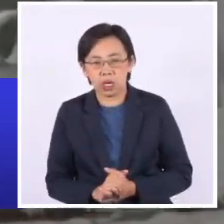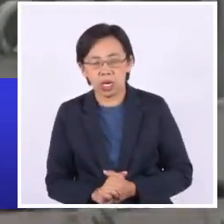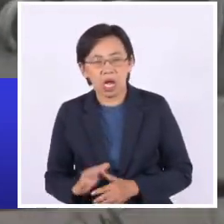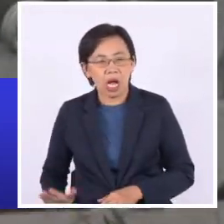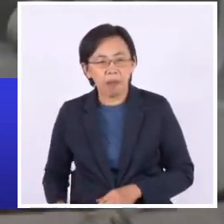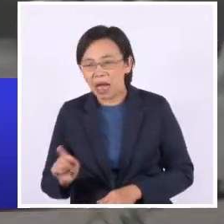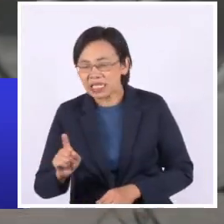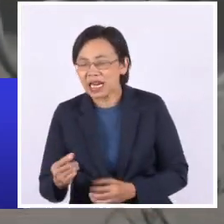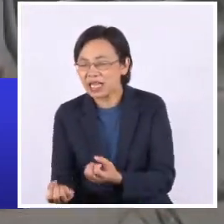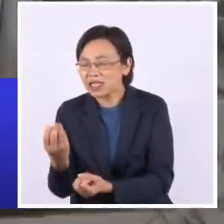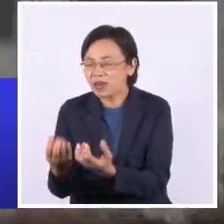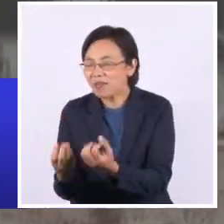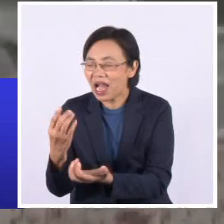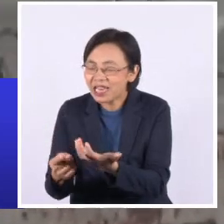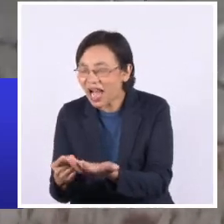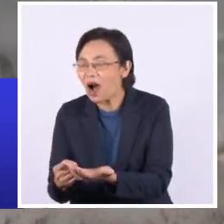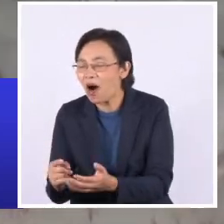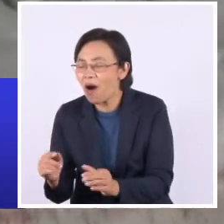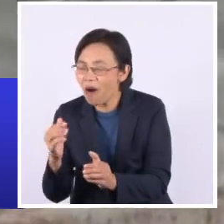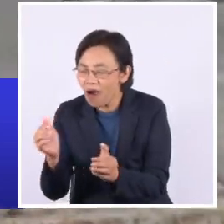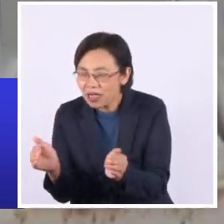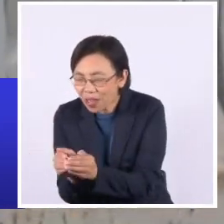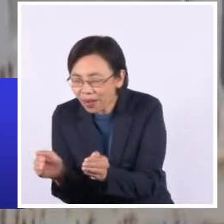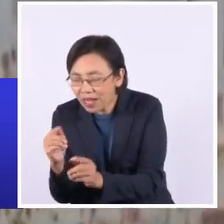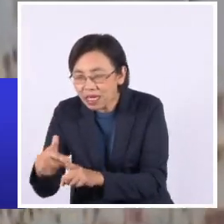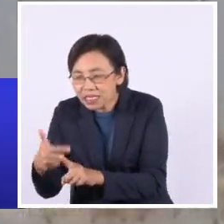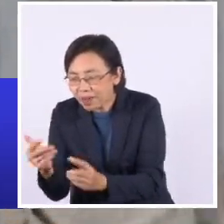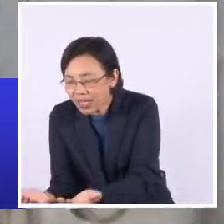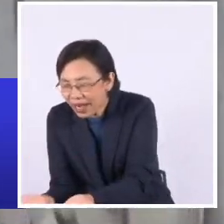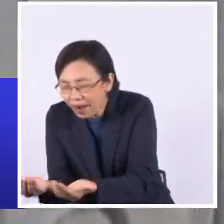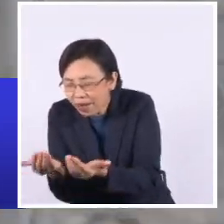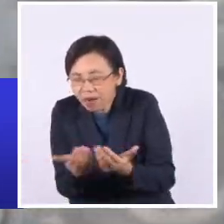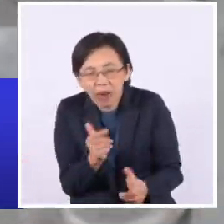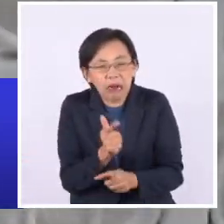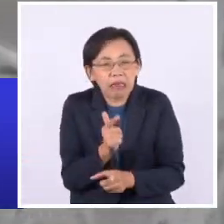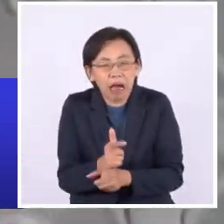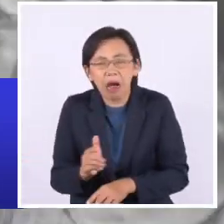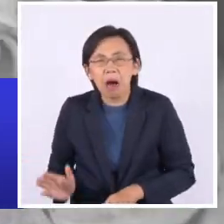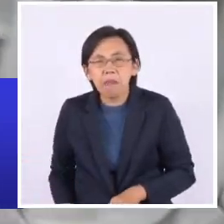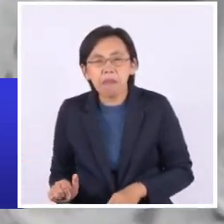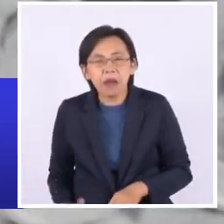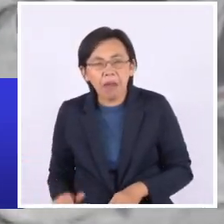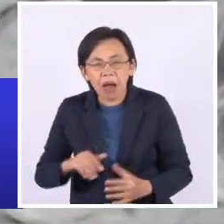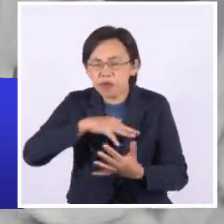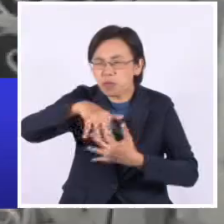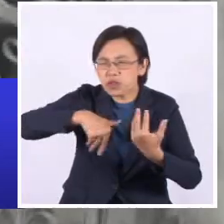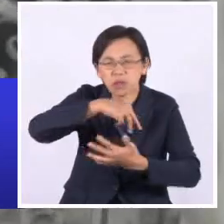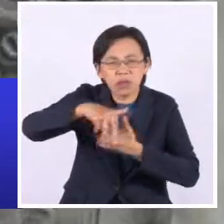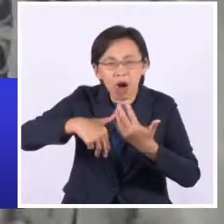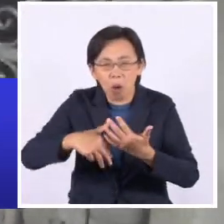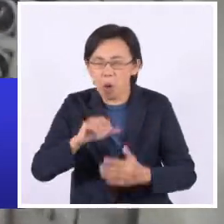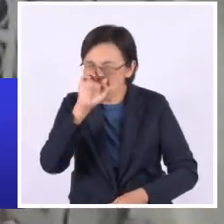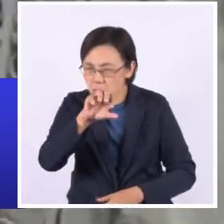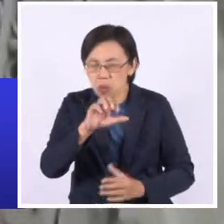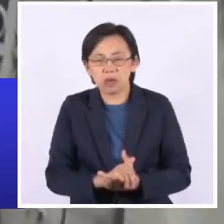ากพุ่มไม้ตอนมันอายุได้แค่3เดือน เนี่ยเหรอคะ ใช่ค่ะ เจ้าตัวนี้เหรอคะ เขาบอกว่าเป็นล็อตไวเลอร ์น่าจะผสมอะไรกันหลายอย่างเนาะหมาจร